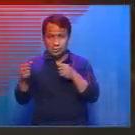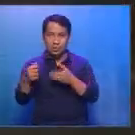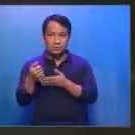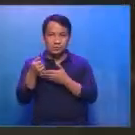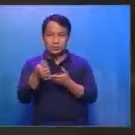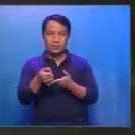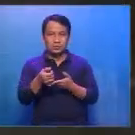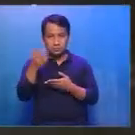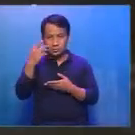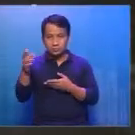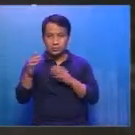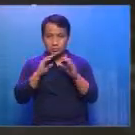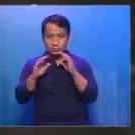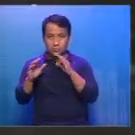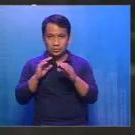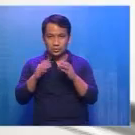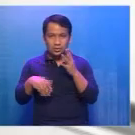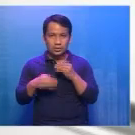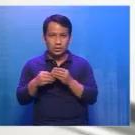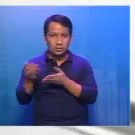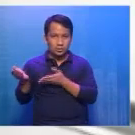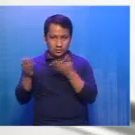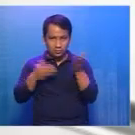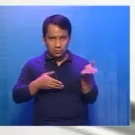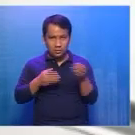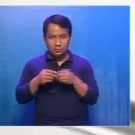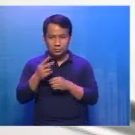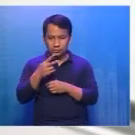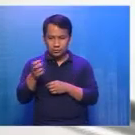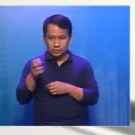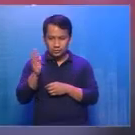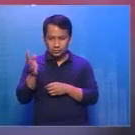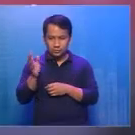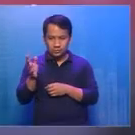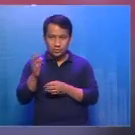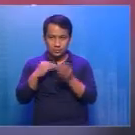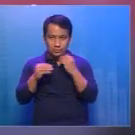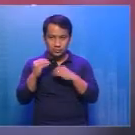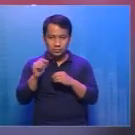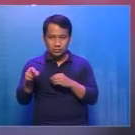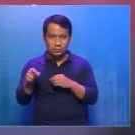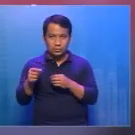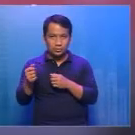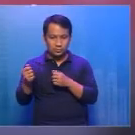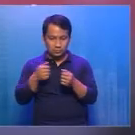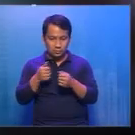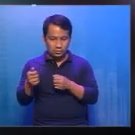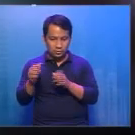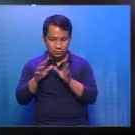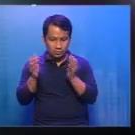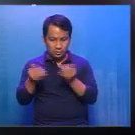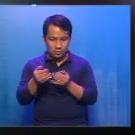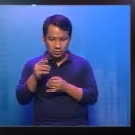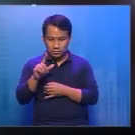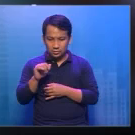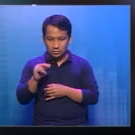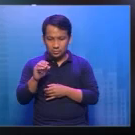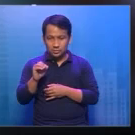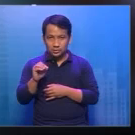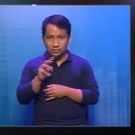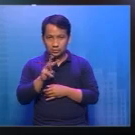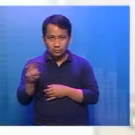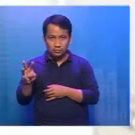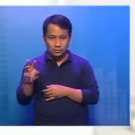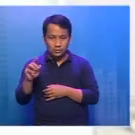po ang Smart Communications na hatiran ng 250 food packs sa mga nasalanta sa Barangay Linaw West,